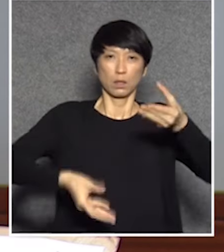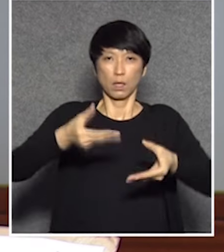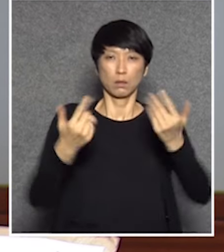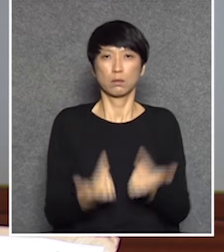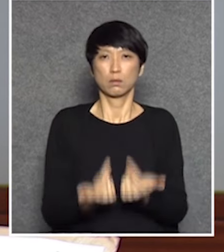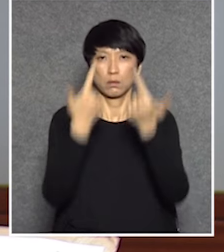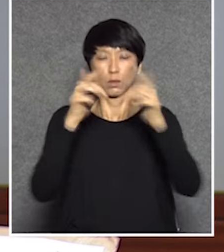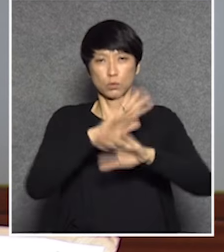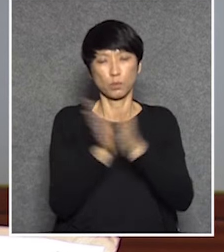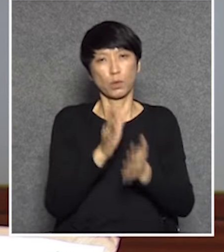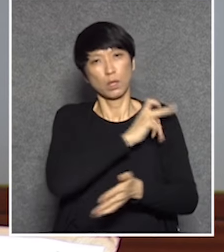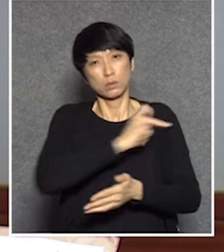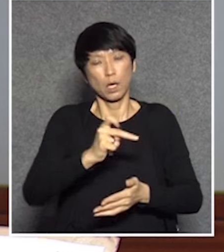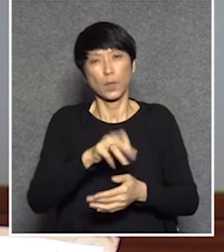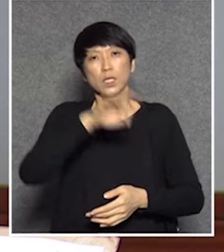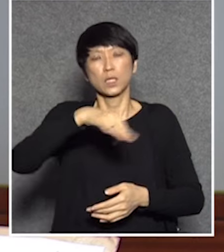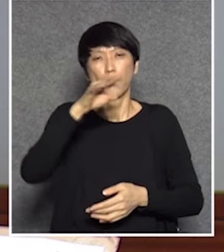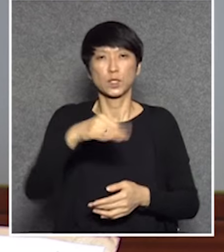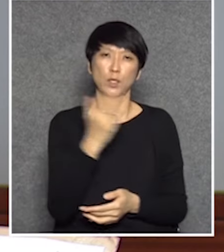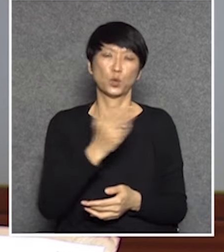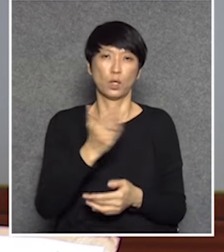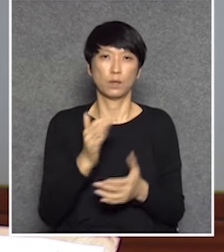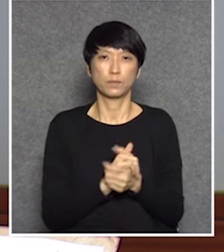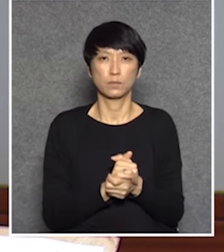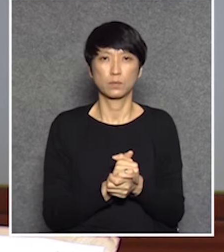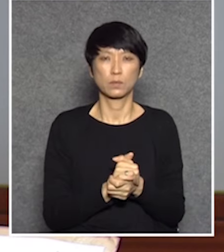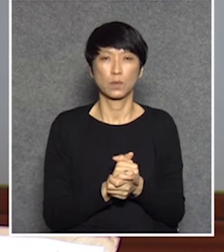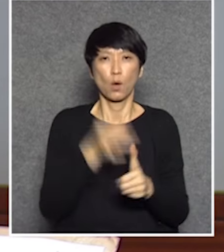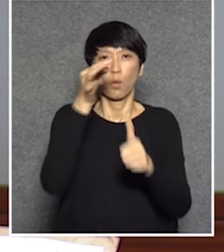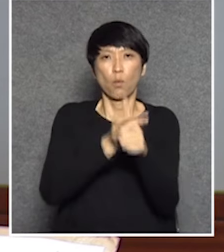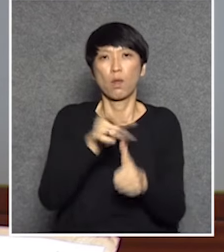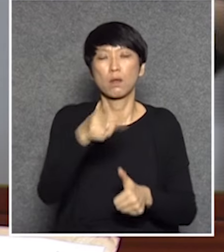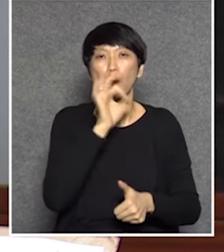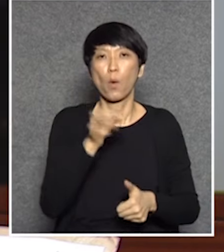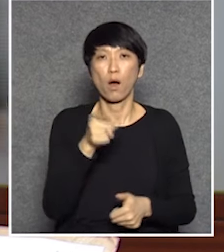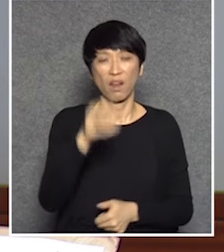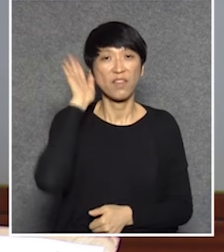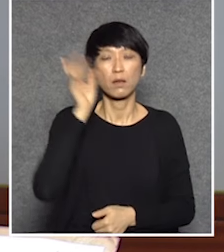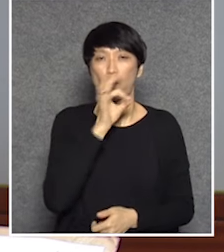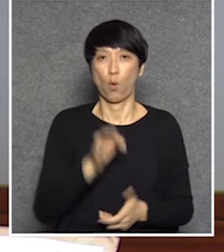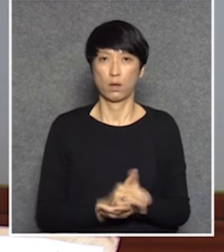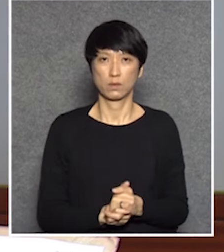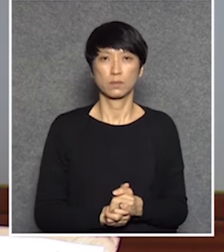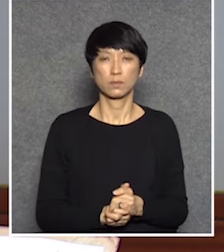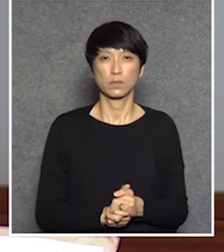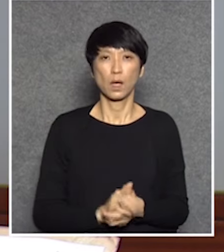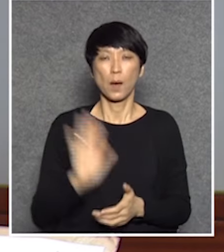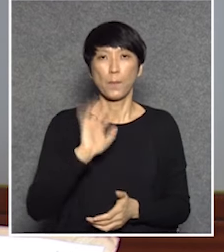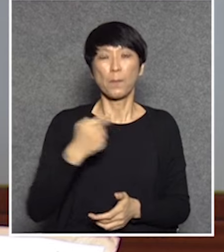給3000啊，你們的三級方案，我有沒有屈你啊？陳建波你聽到沒啊？不是我